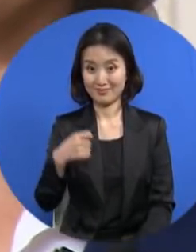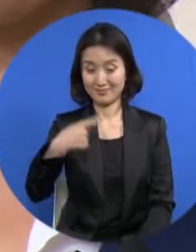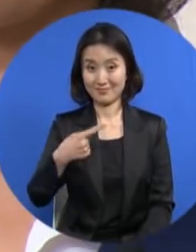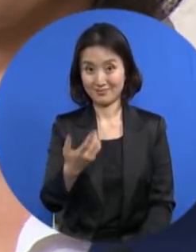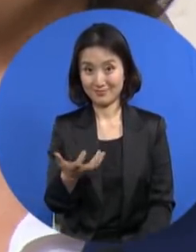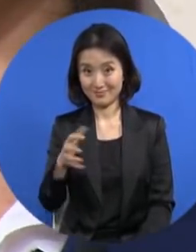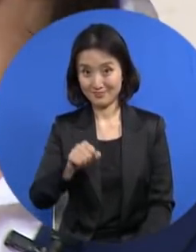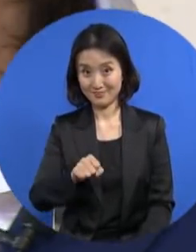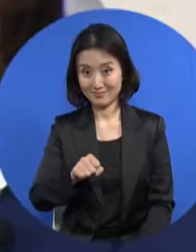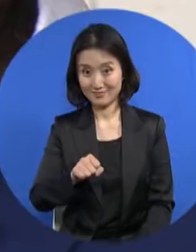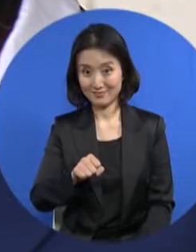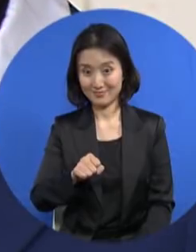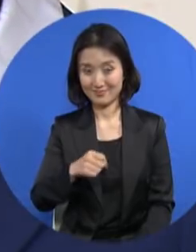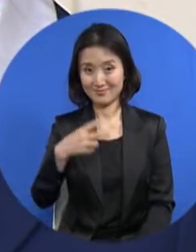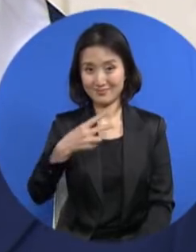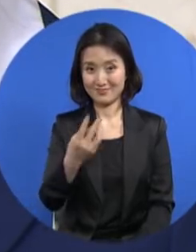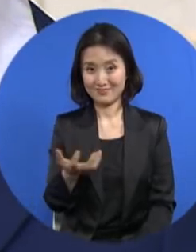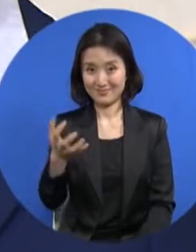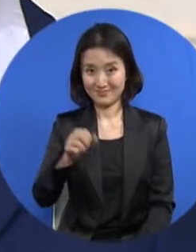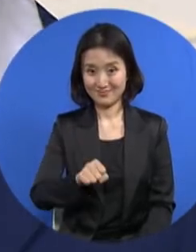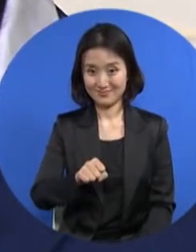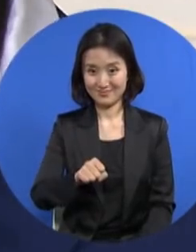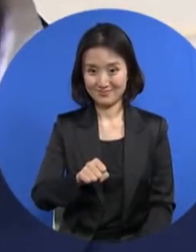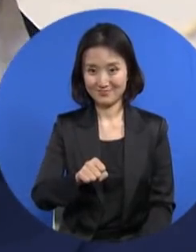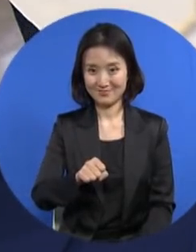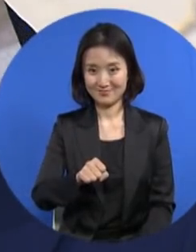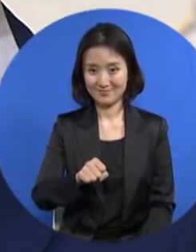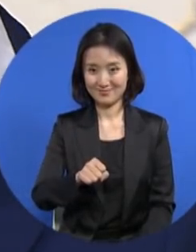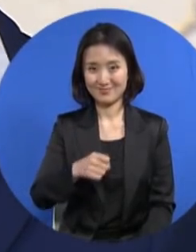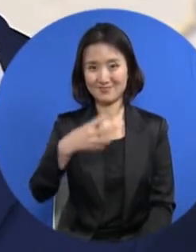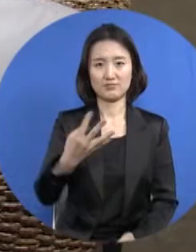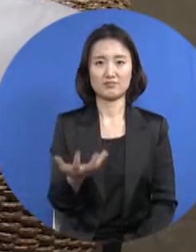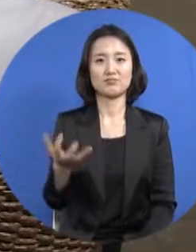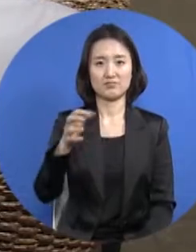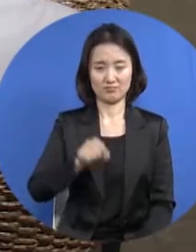1000억? 2000억? 4000억?